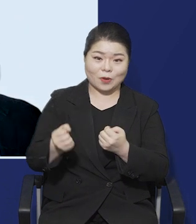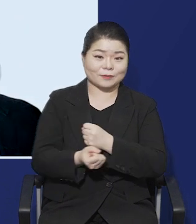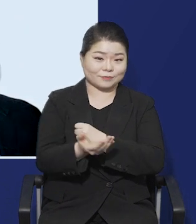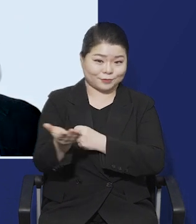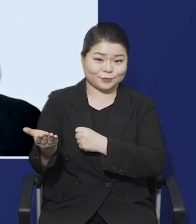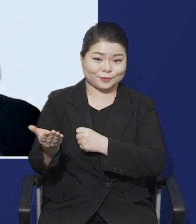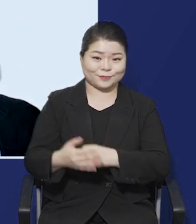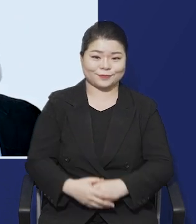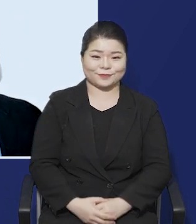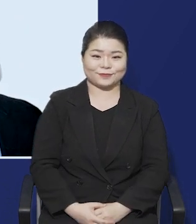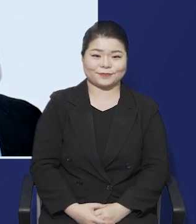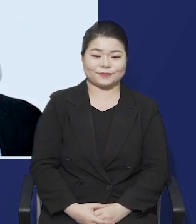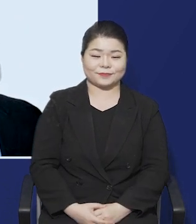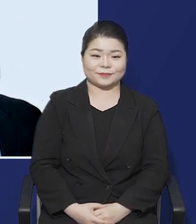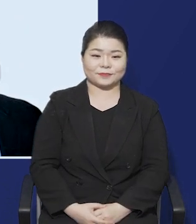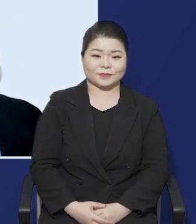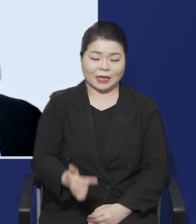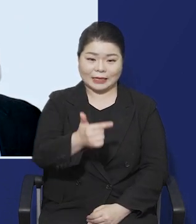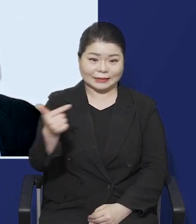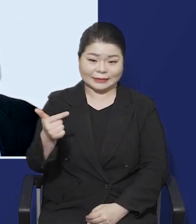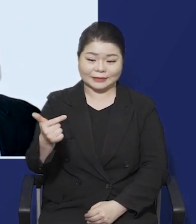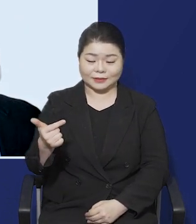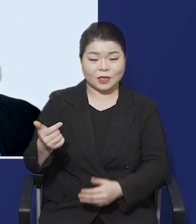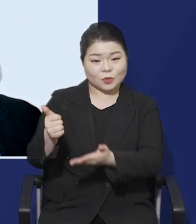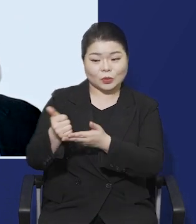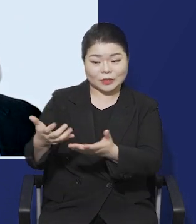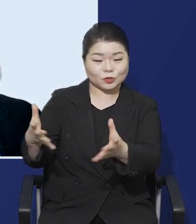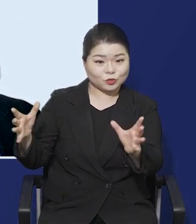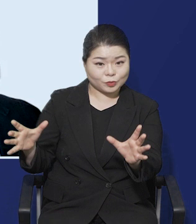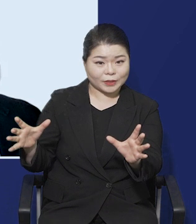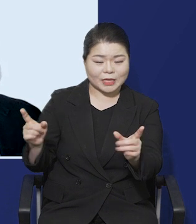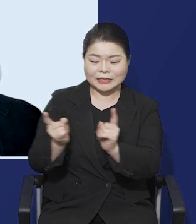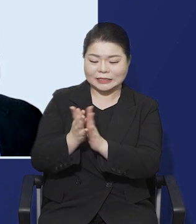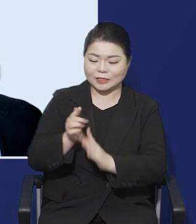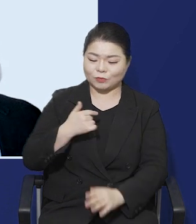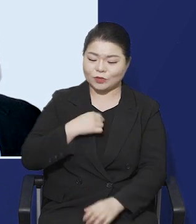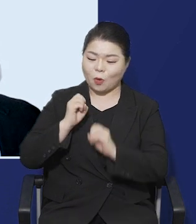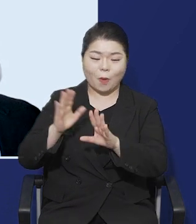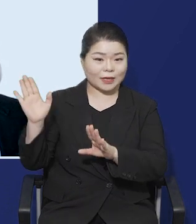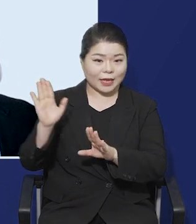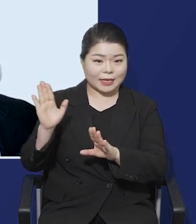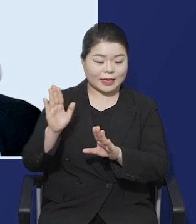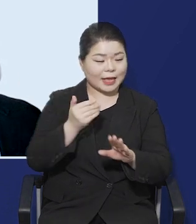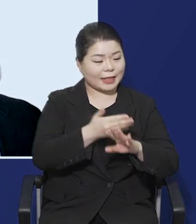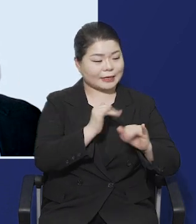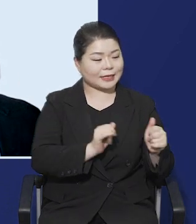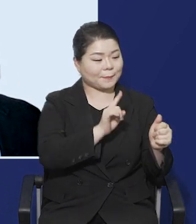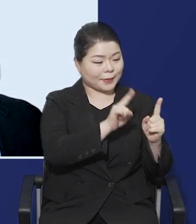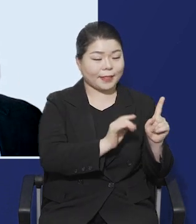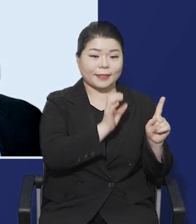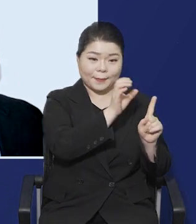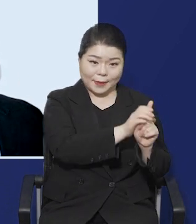마케팅 기법입니다. 이는 뭐 대규모 소비자 그룹에게 대한 직접적인 마케팅이라기보다는 인플루언스를 통한